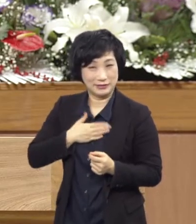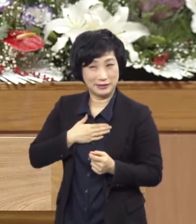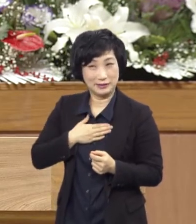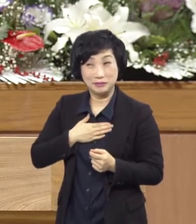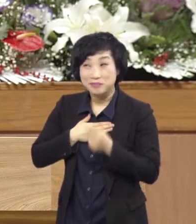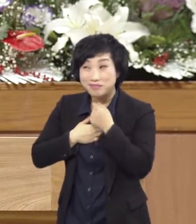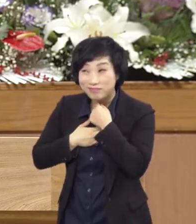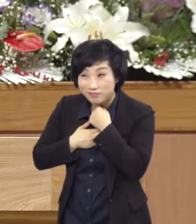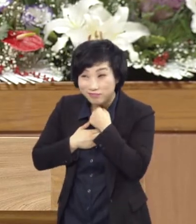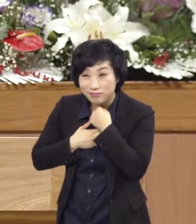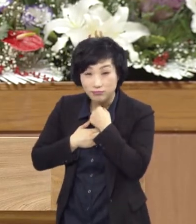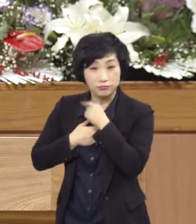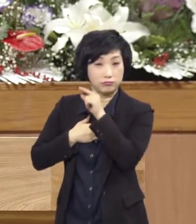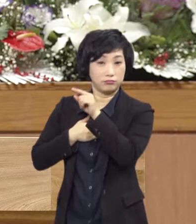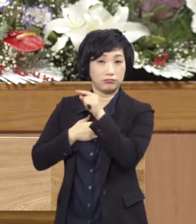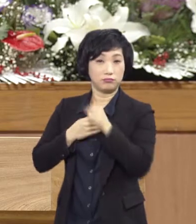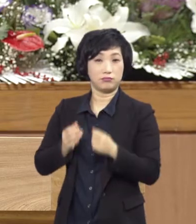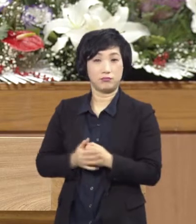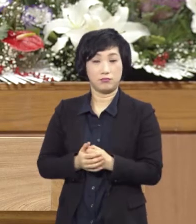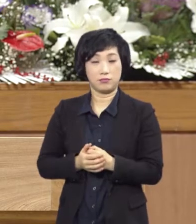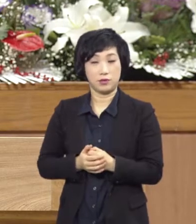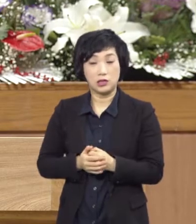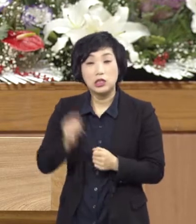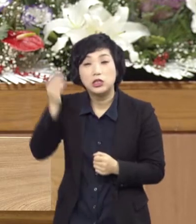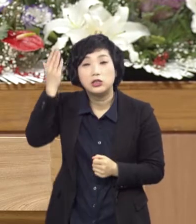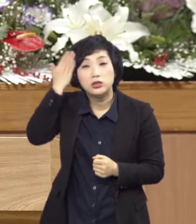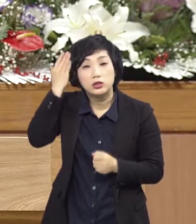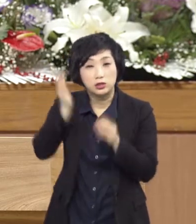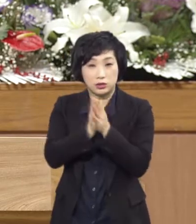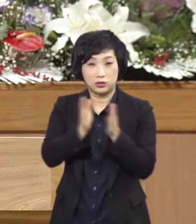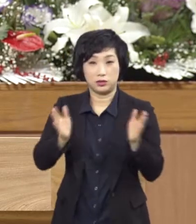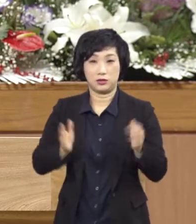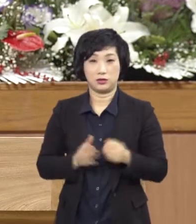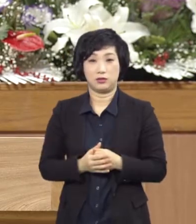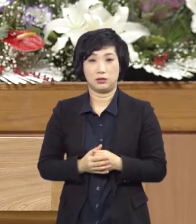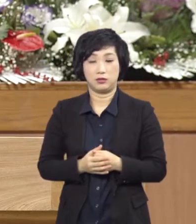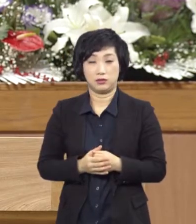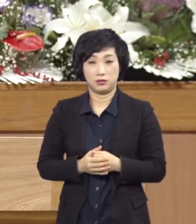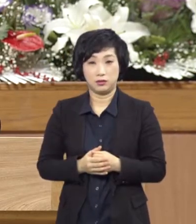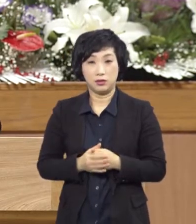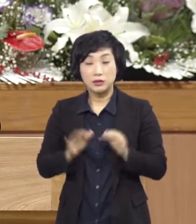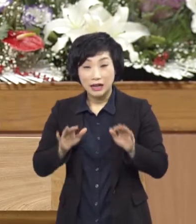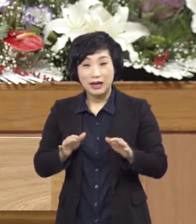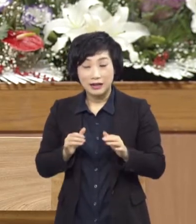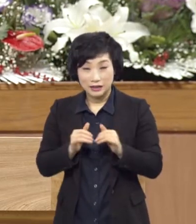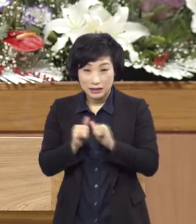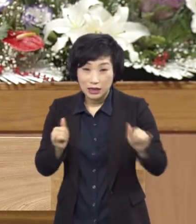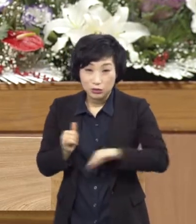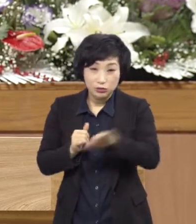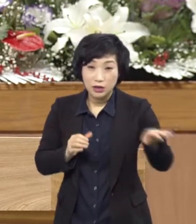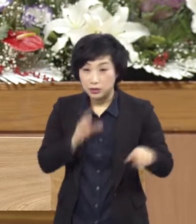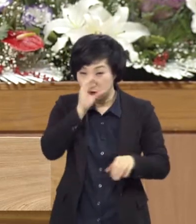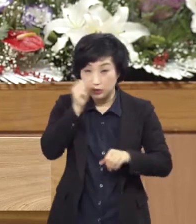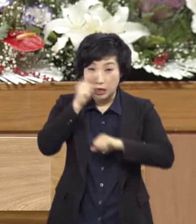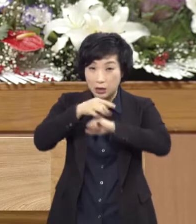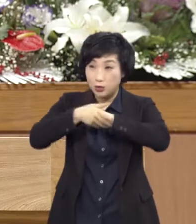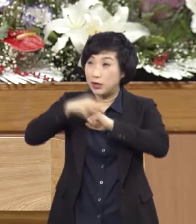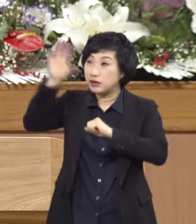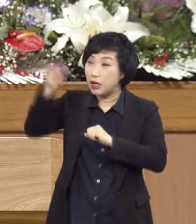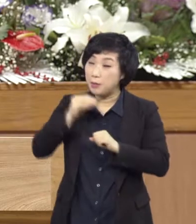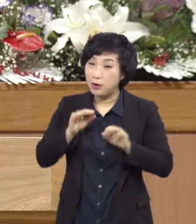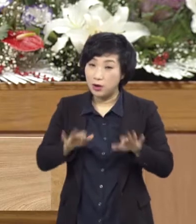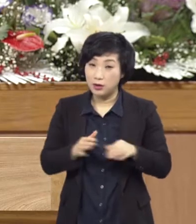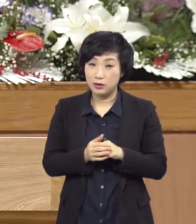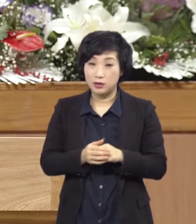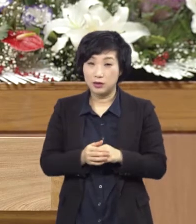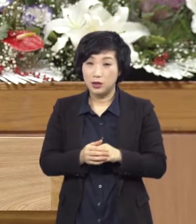하지 아니하랴 하는 지식이 올 때 하나님이 우리가 선악과를 먹으면